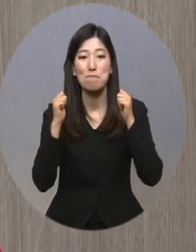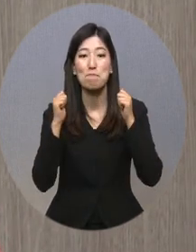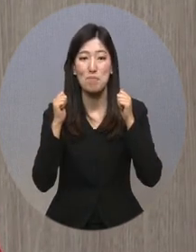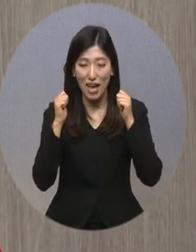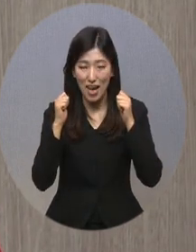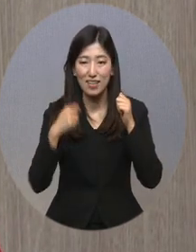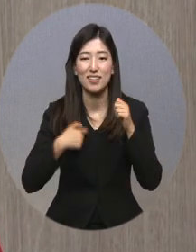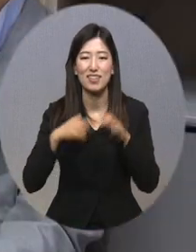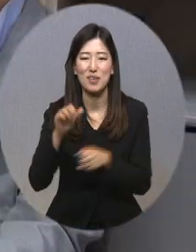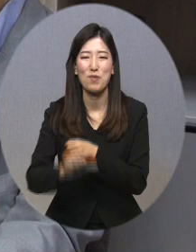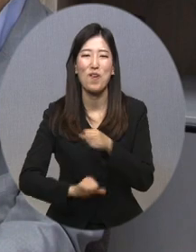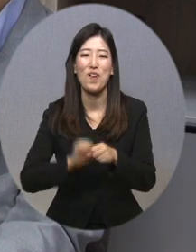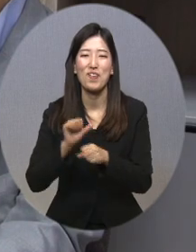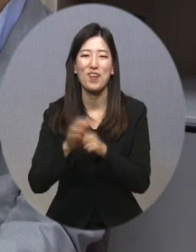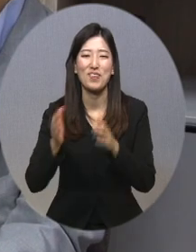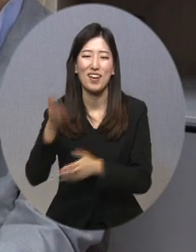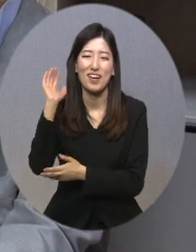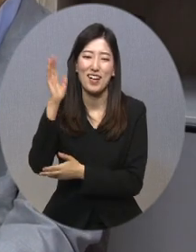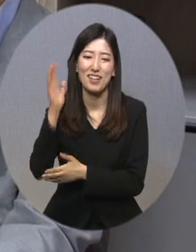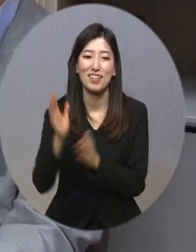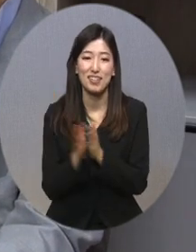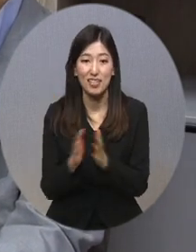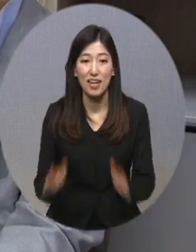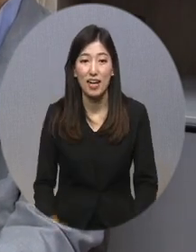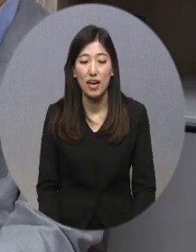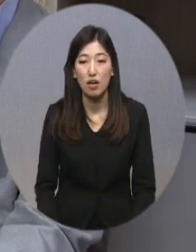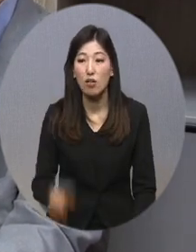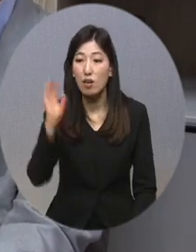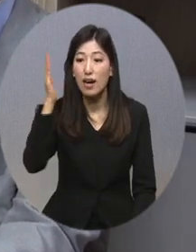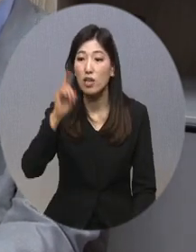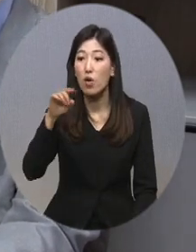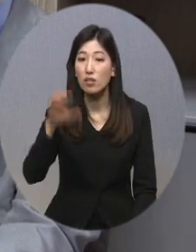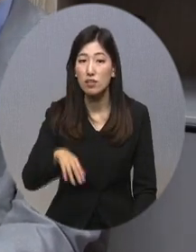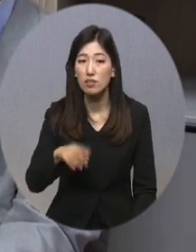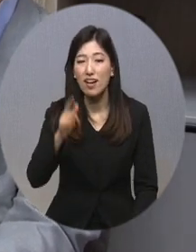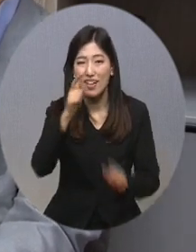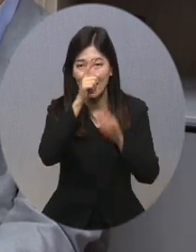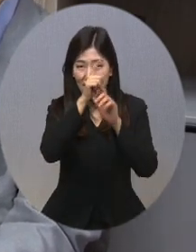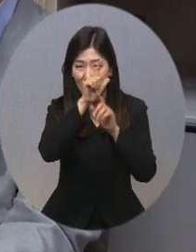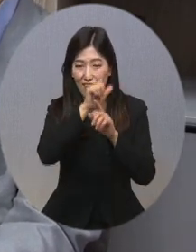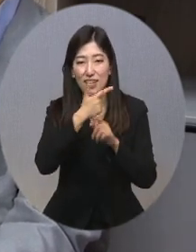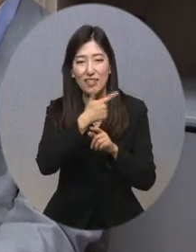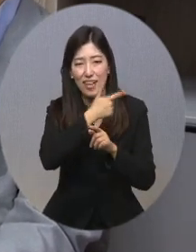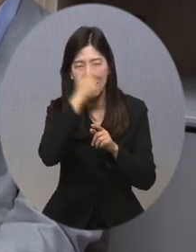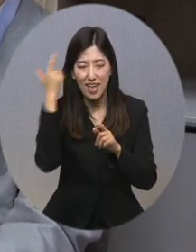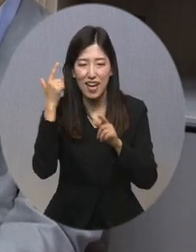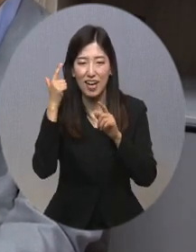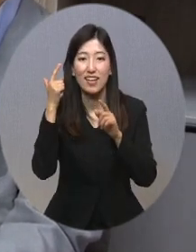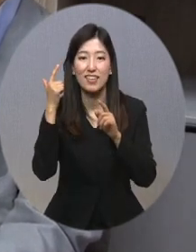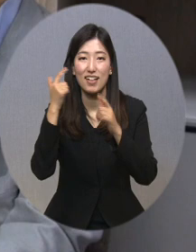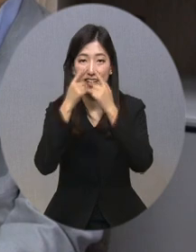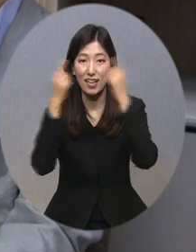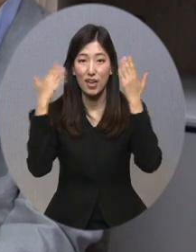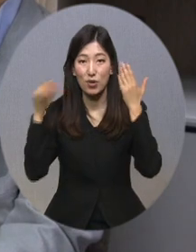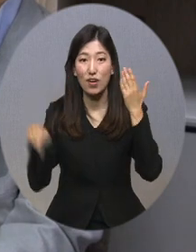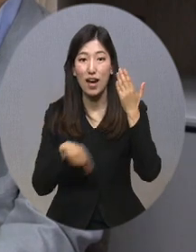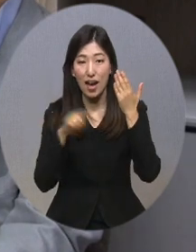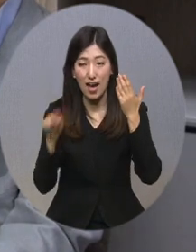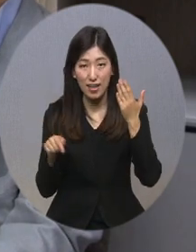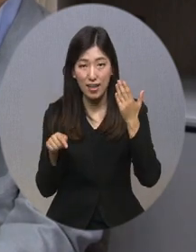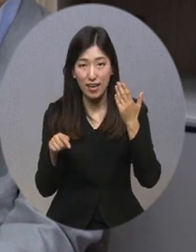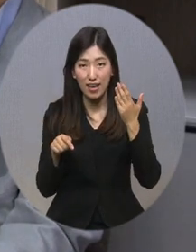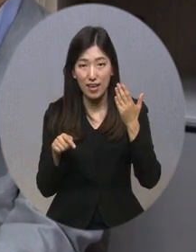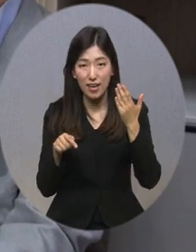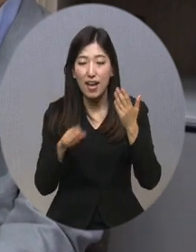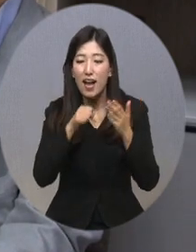강의를 하고 있습니다. 근데 정말 현재 강의하는 곳이 어딘가요? 나사렛대학교. 예, 예. 예. 학점은행제라고 해서 예.